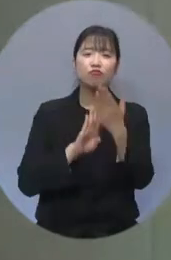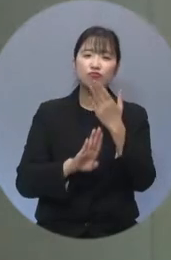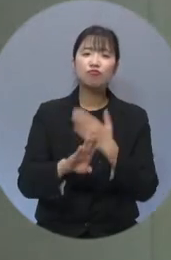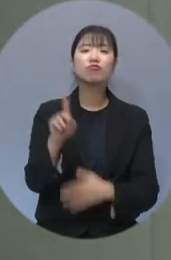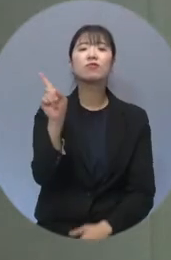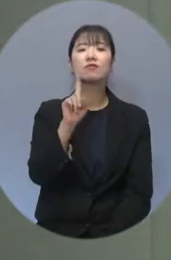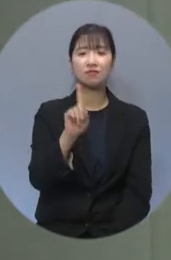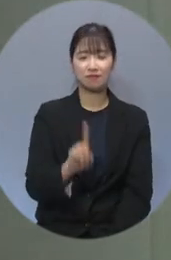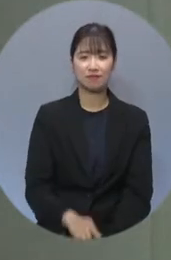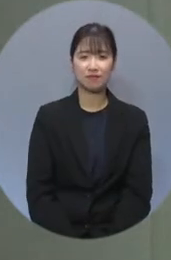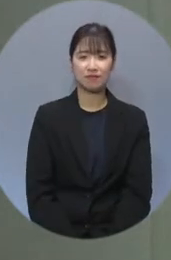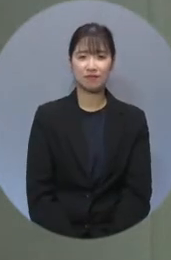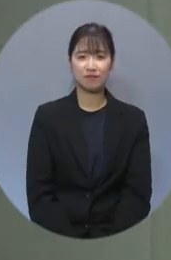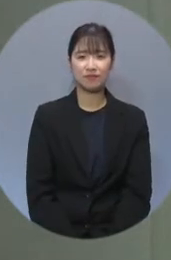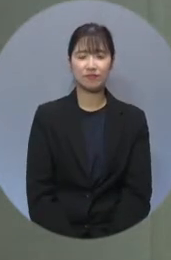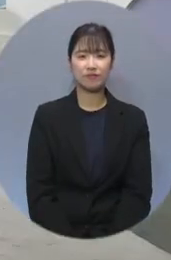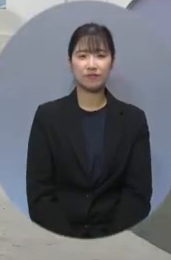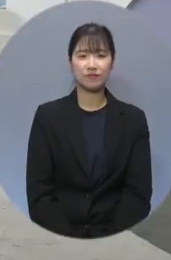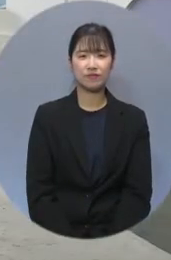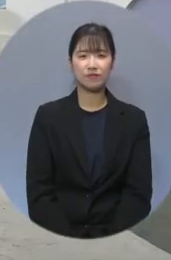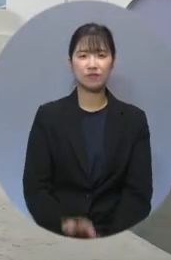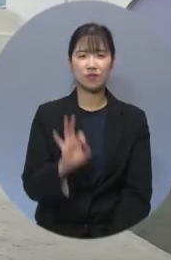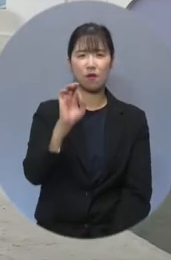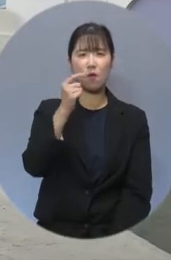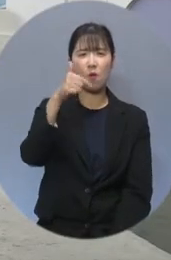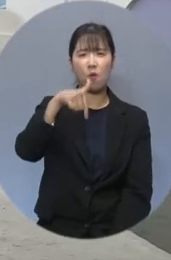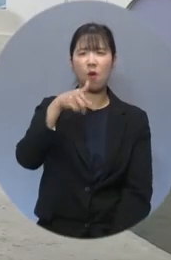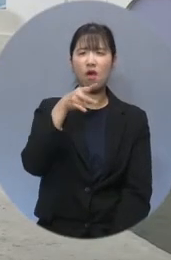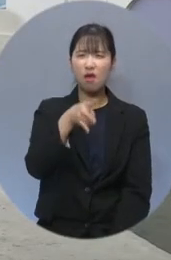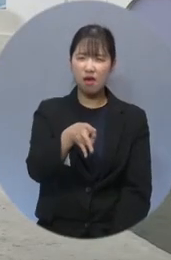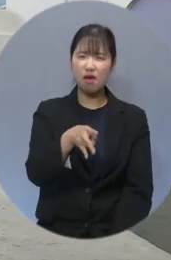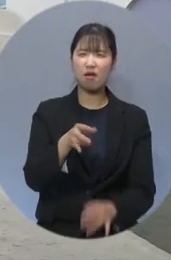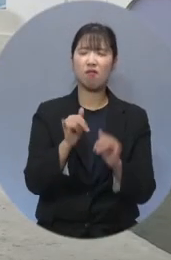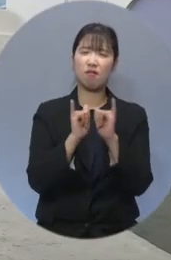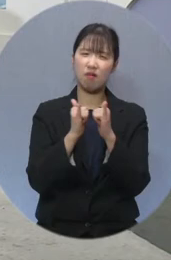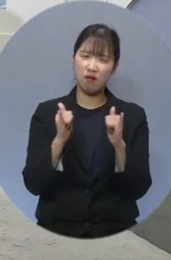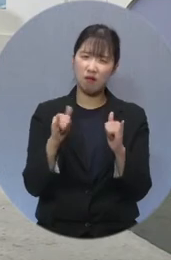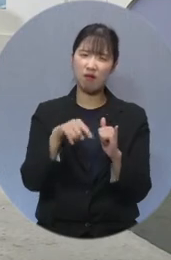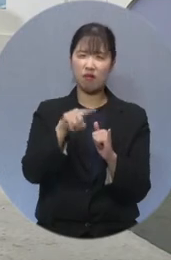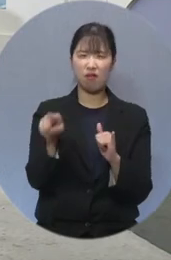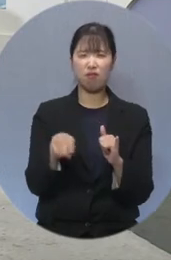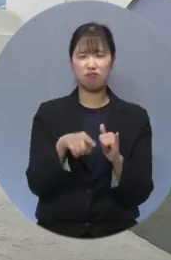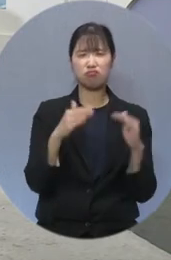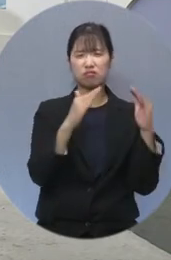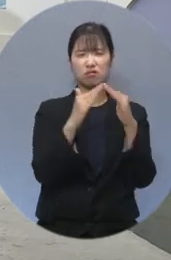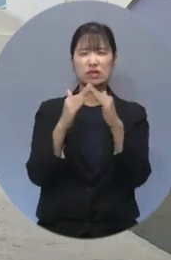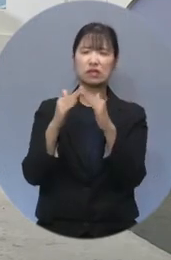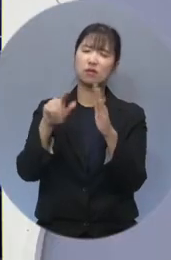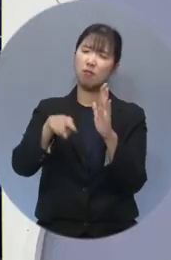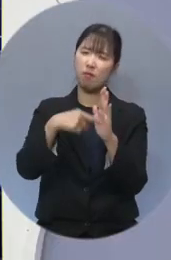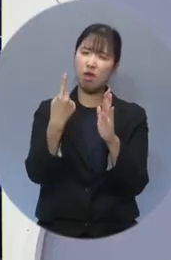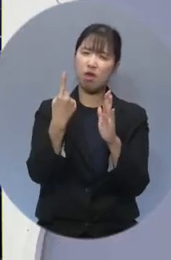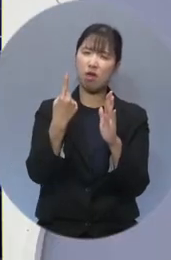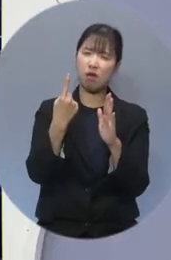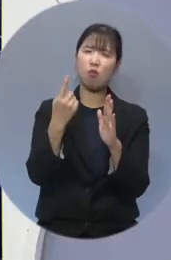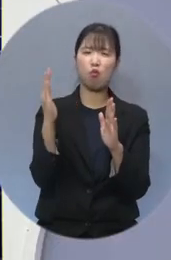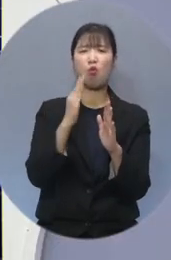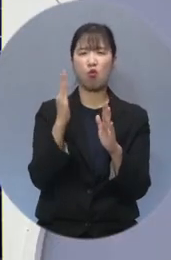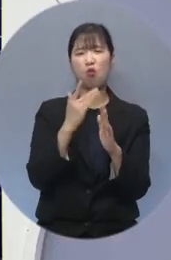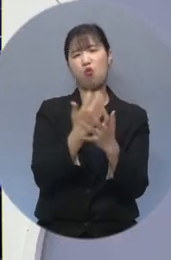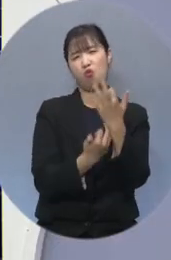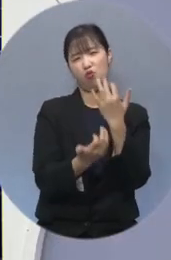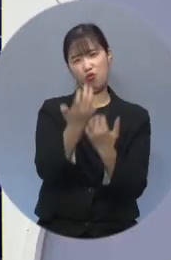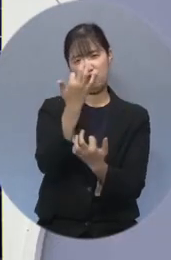어떻게 됐는지 네. 궁금합니다. 네. 우리 어깨 주민분들은 이제 한 100여 채 가까운 가옥이 불탔었고요.